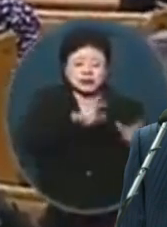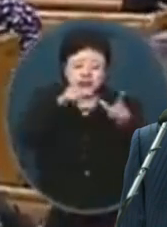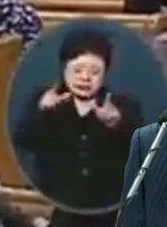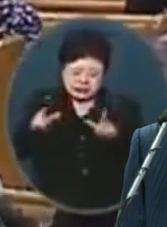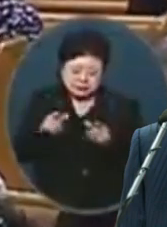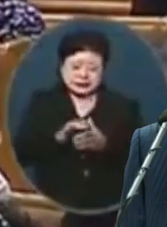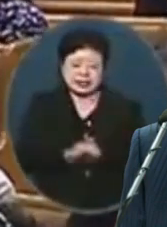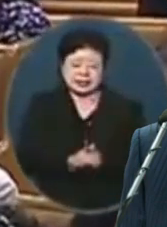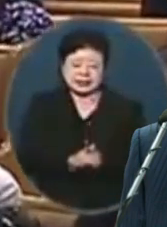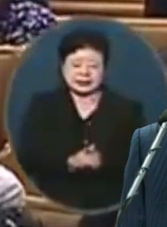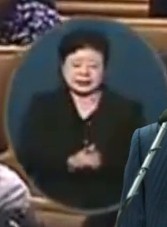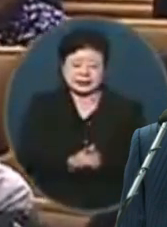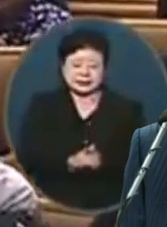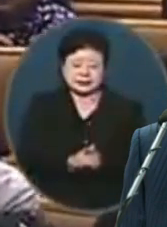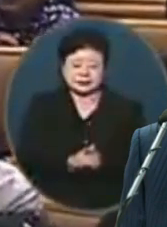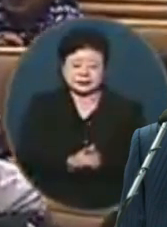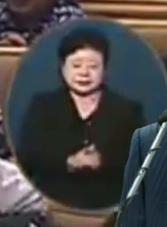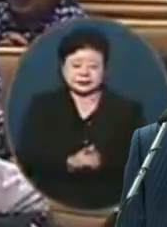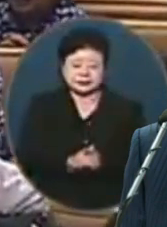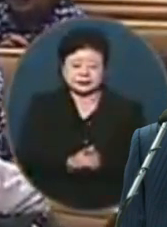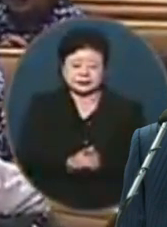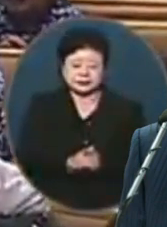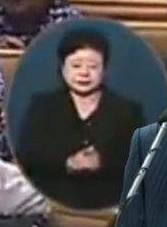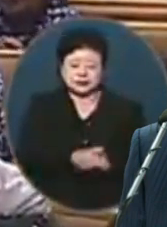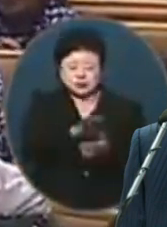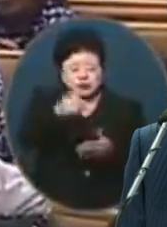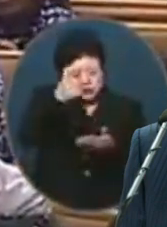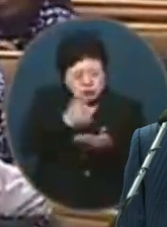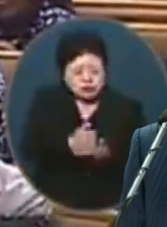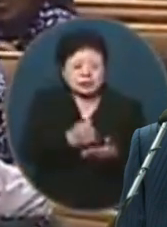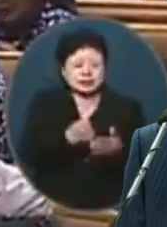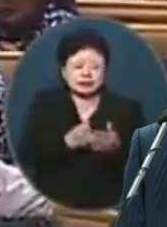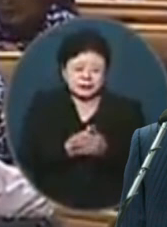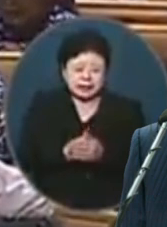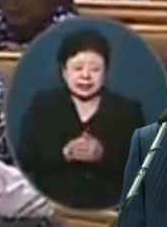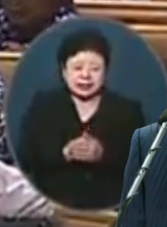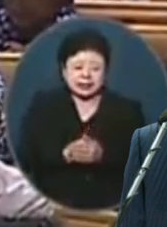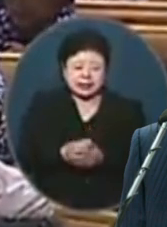방황하며 살았습니다. 저희 죄를 위하여